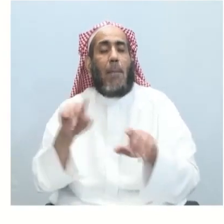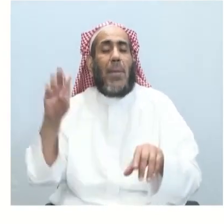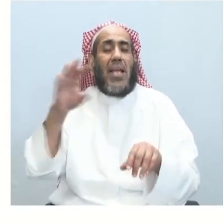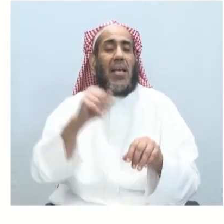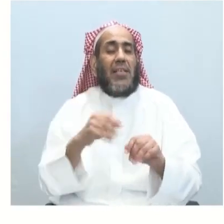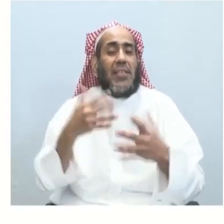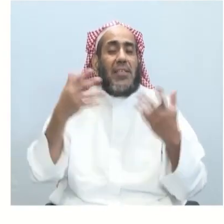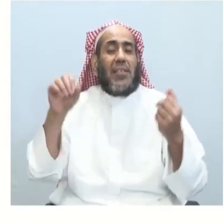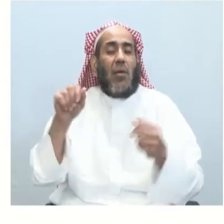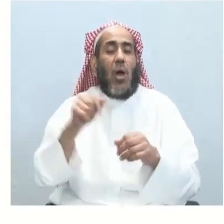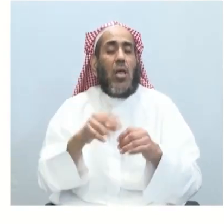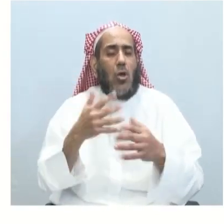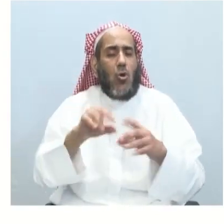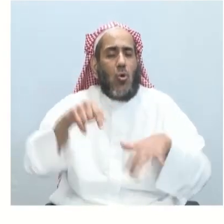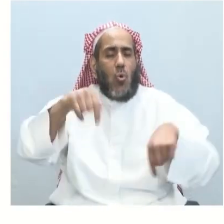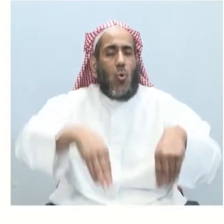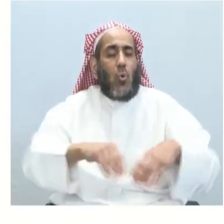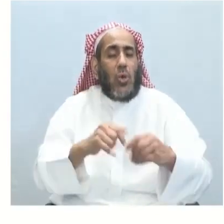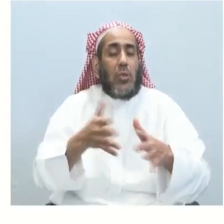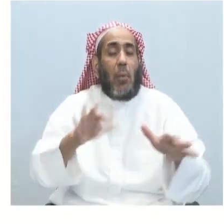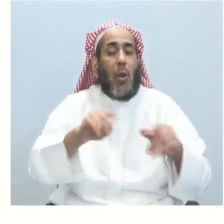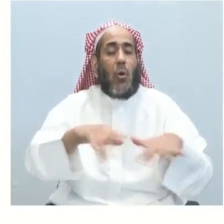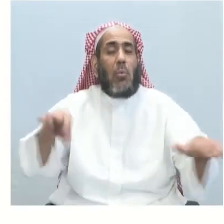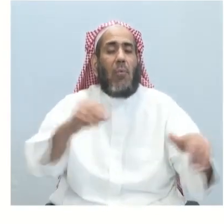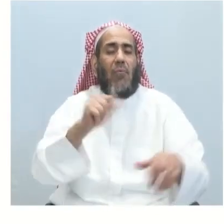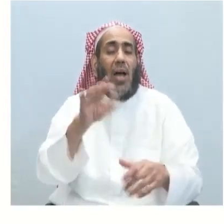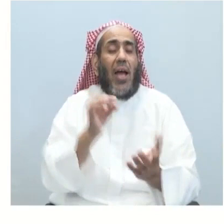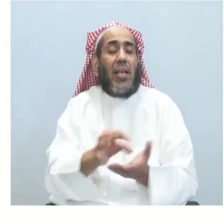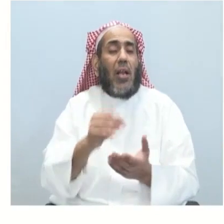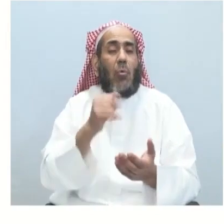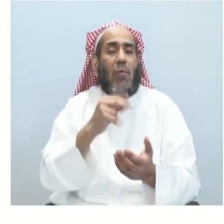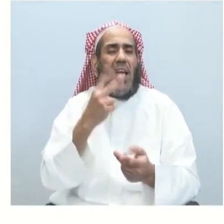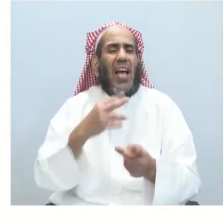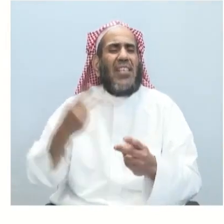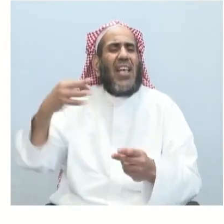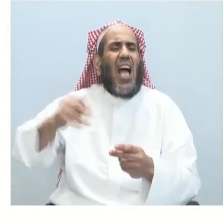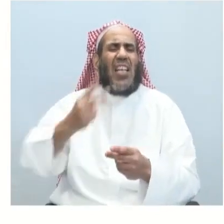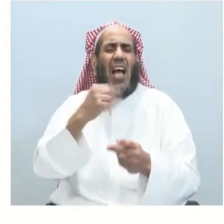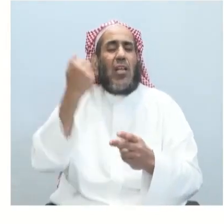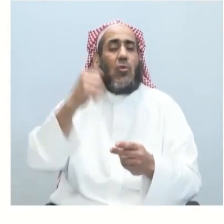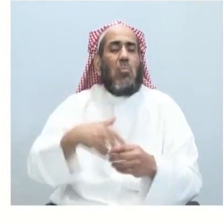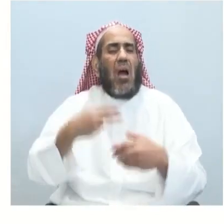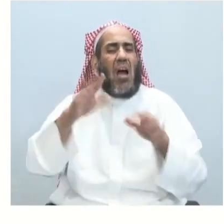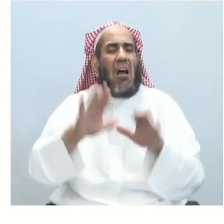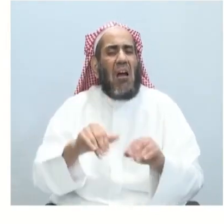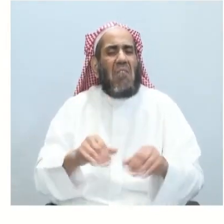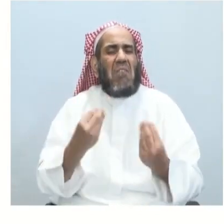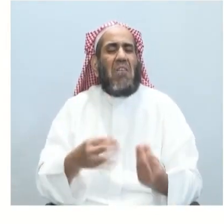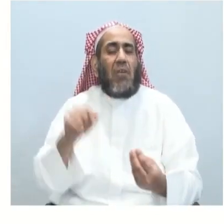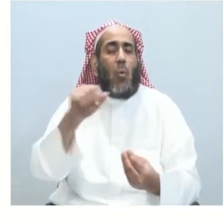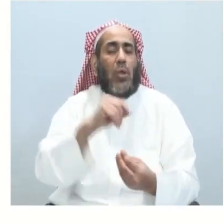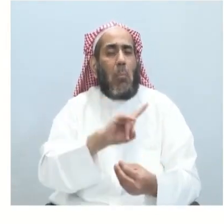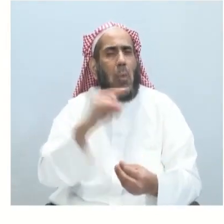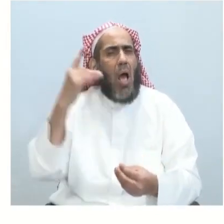صاحي هذه قبورنا تملا الرحبه فاين القبور من عهد عادي خفف الوطا ما